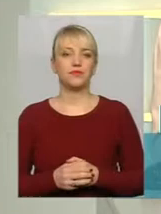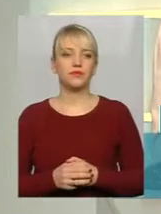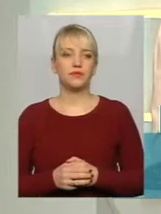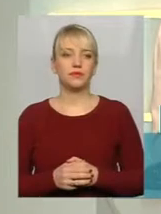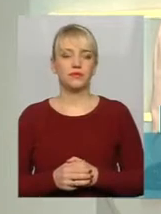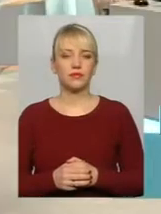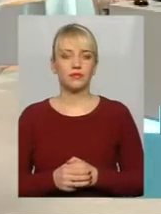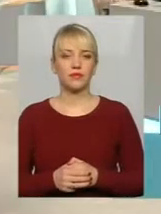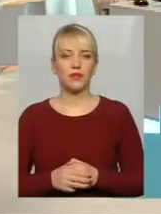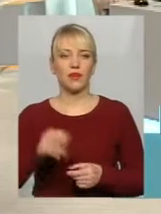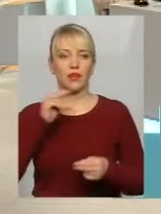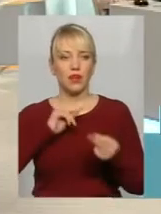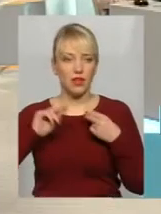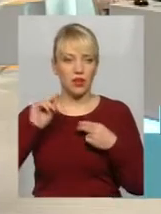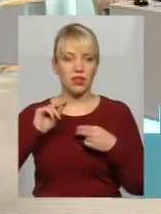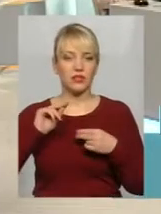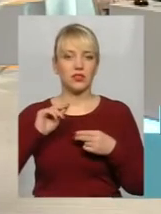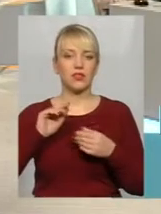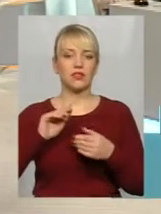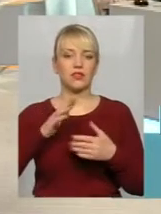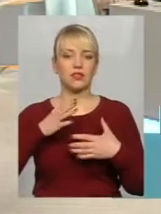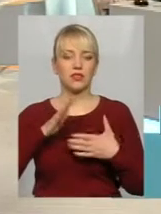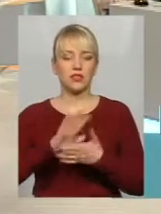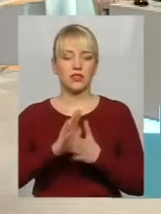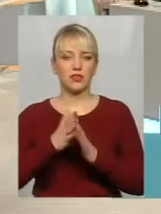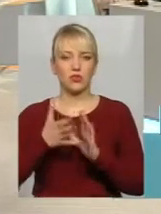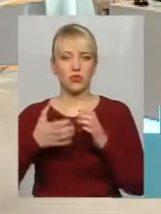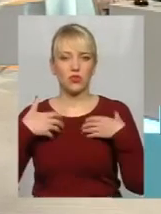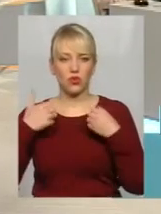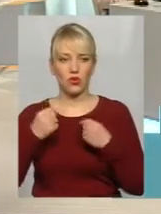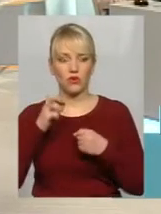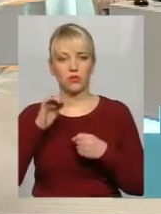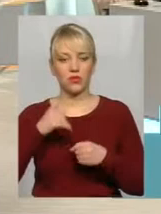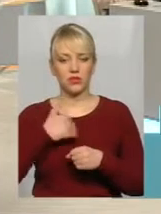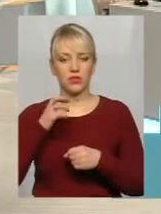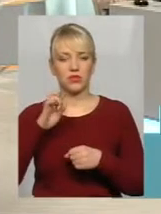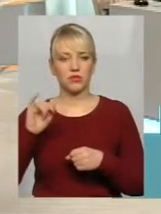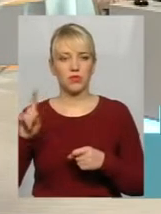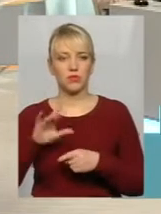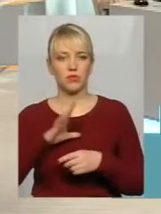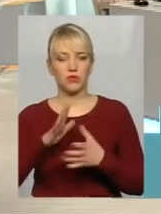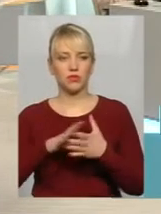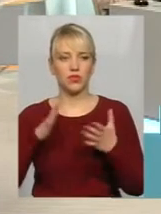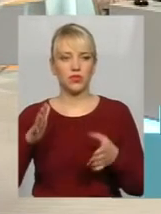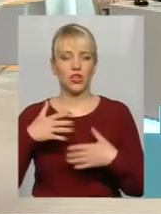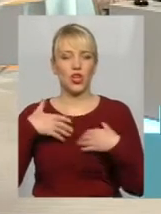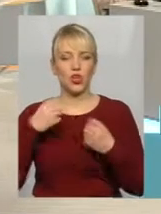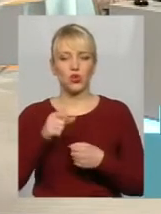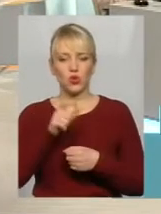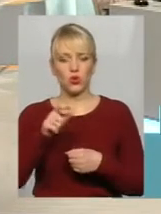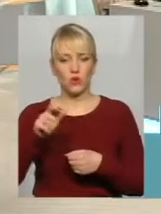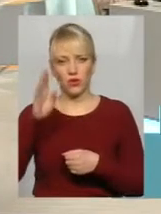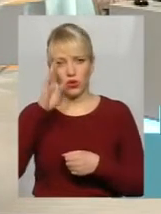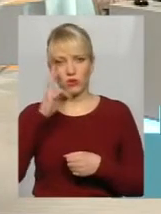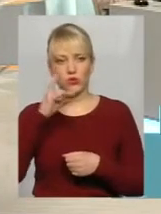звісно, краще, покращення стану здоров'я, звісно, хотілося б, щоб були більш здоровіші хлопці, але, на жаль,